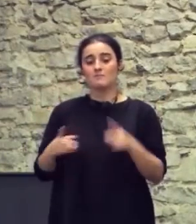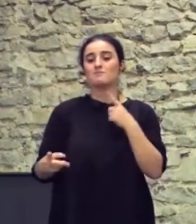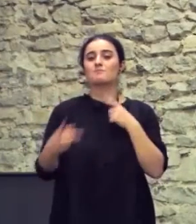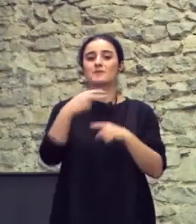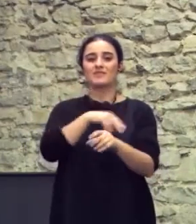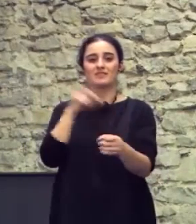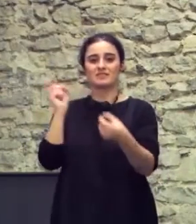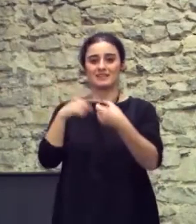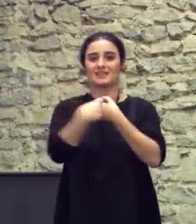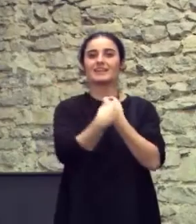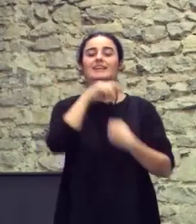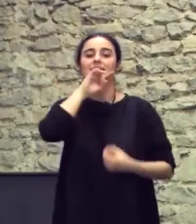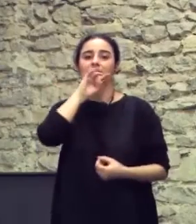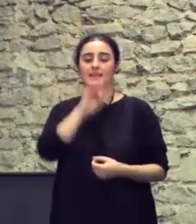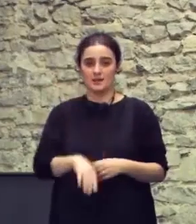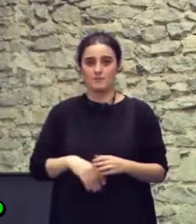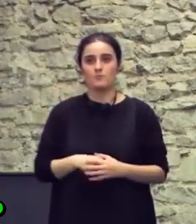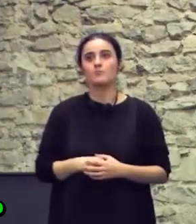horretan.